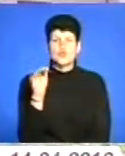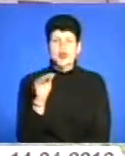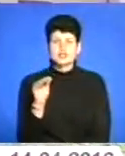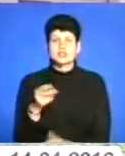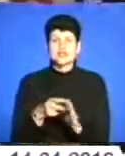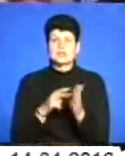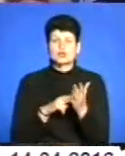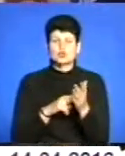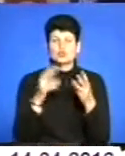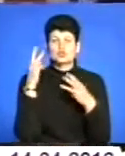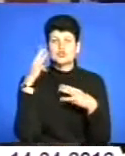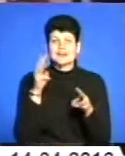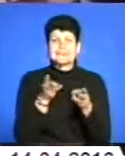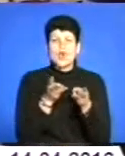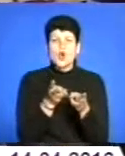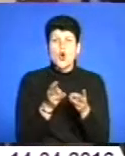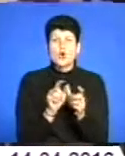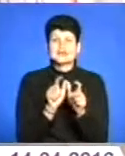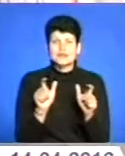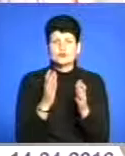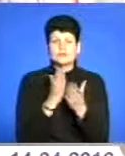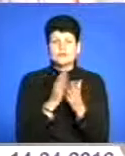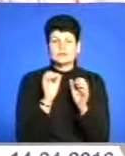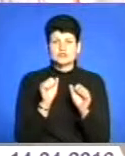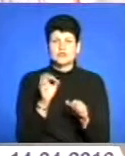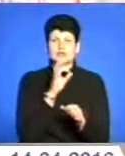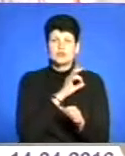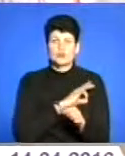модернізувати котельню, щоб мати можливість використовувати альтернативні види палива.